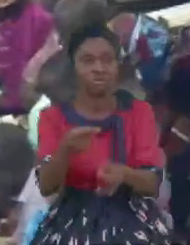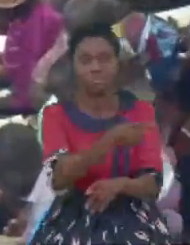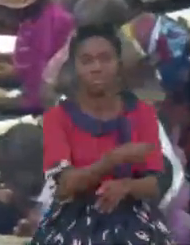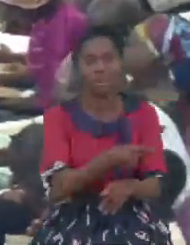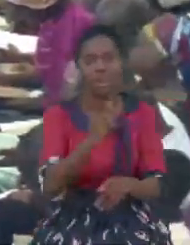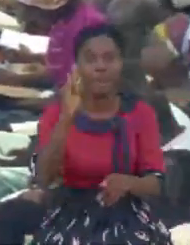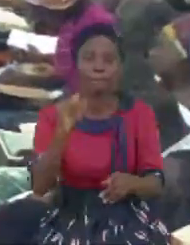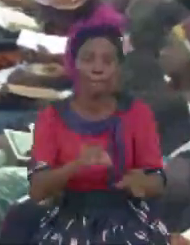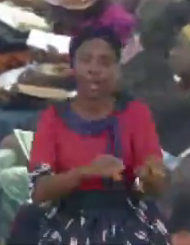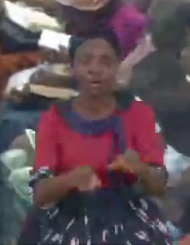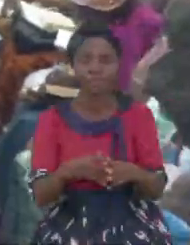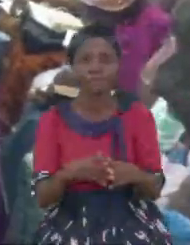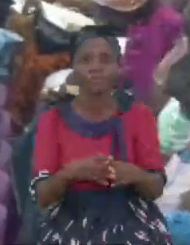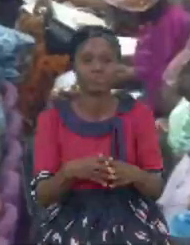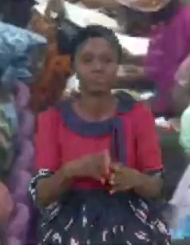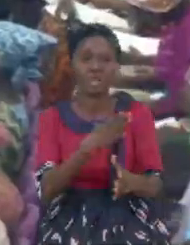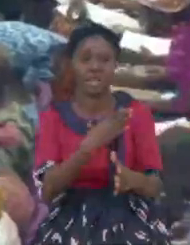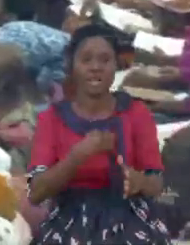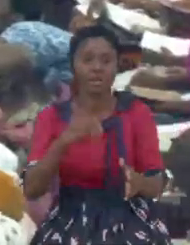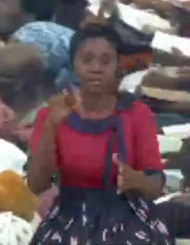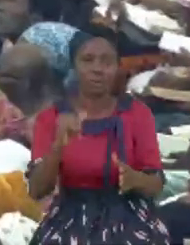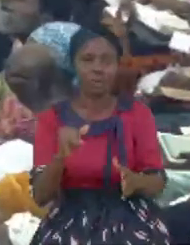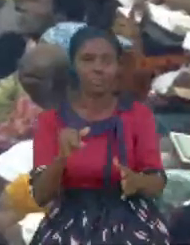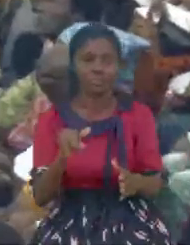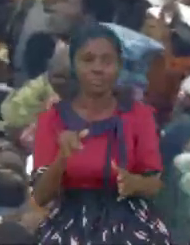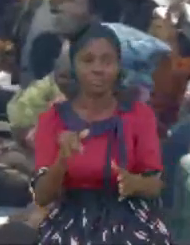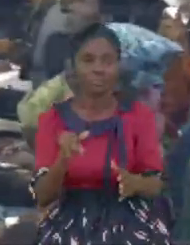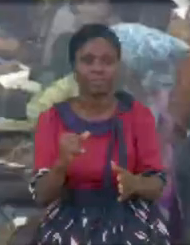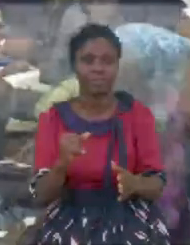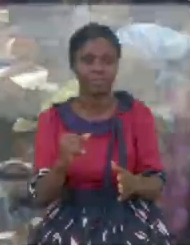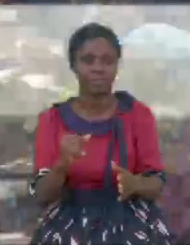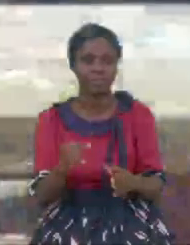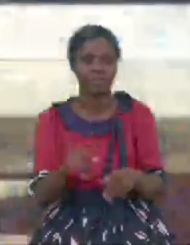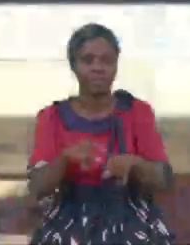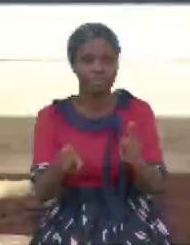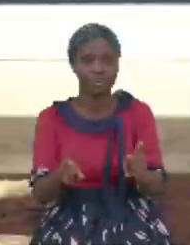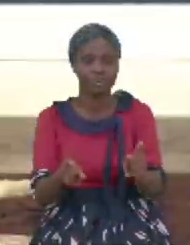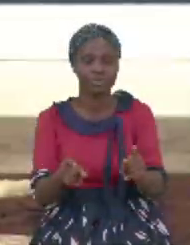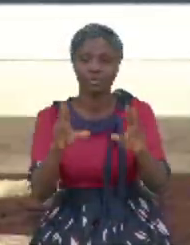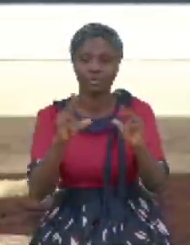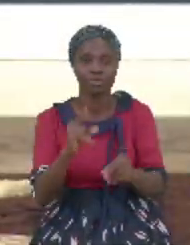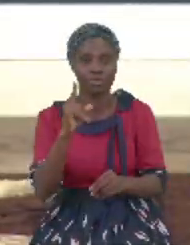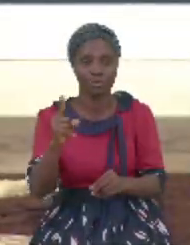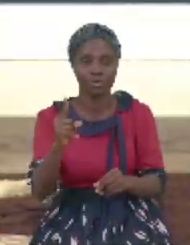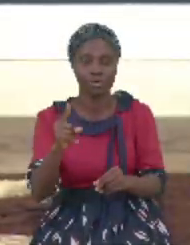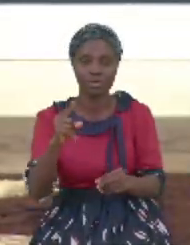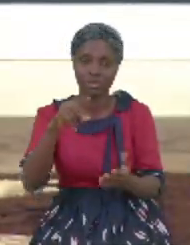Il faut être libéré. Alors, la libération est donnée à tout le